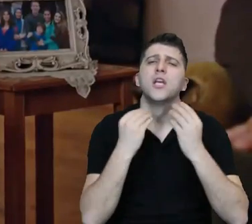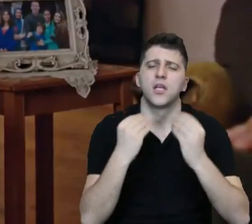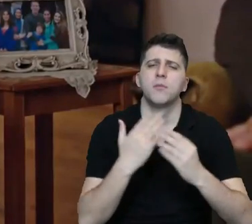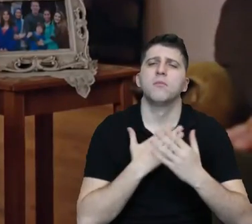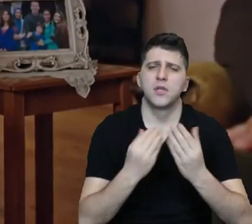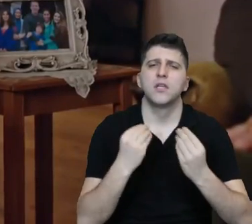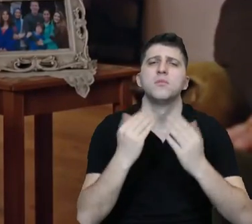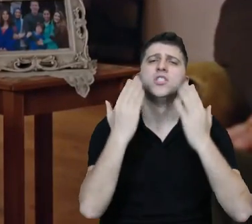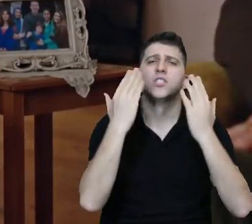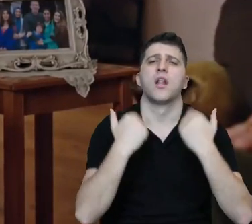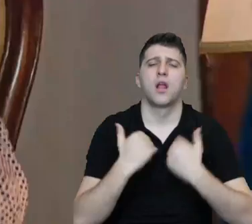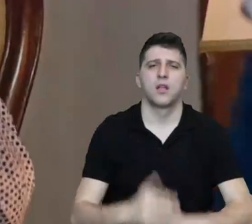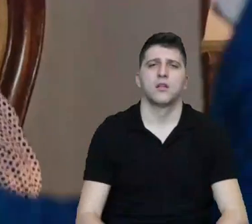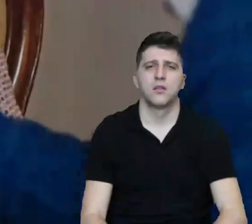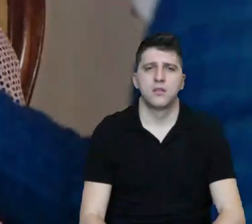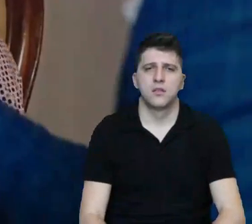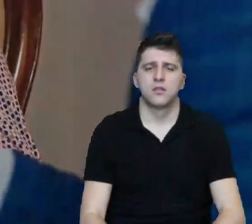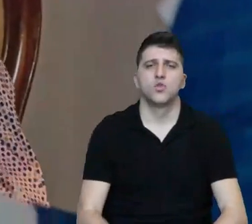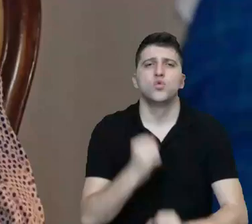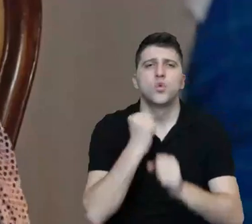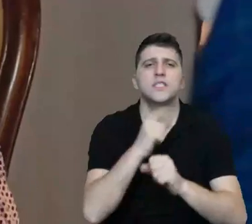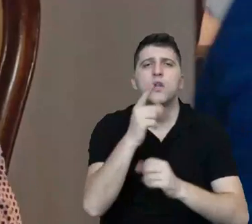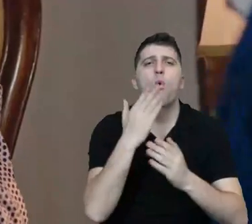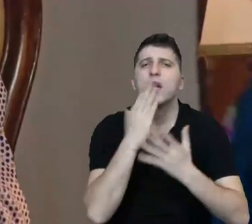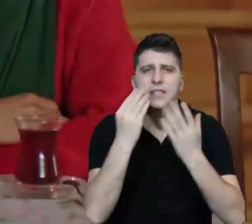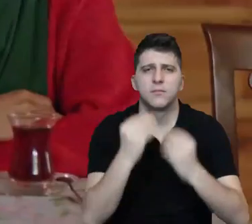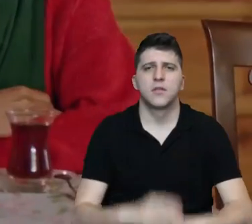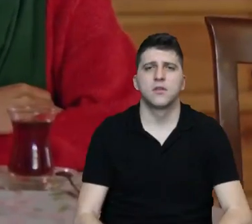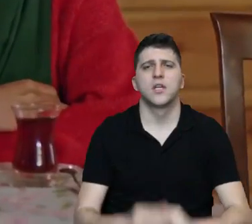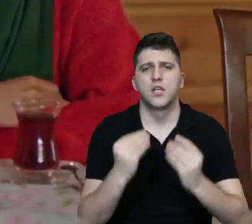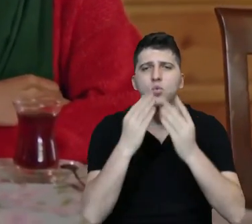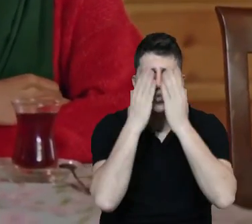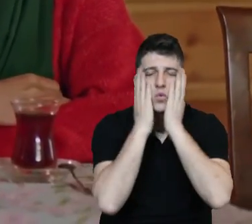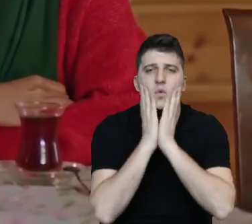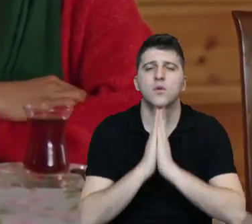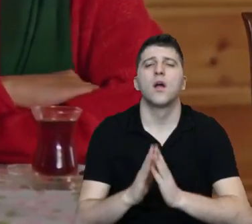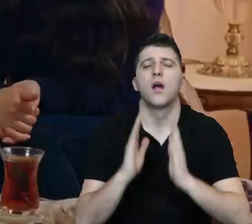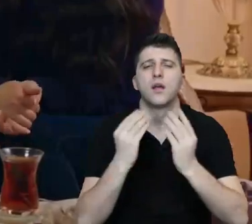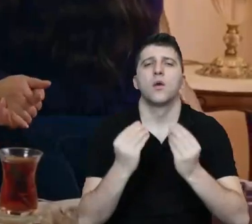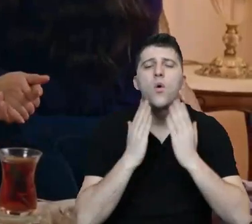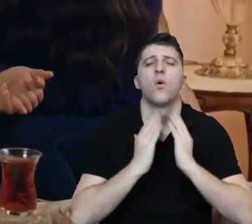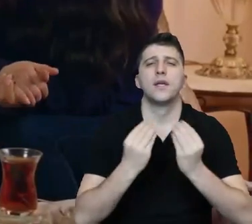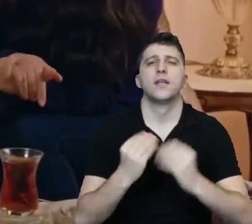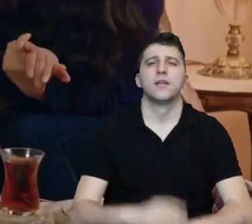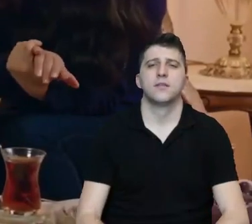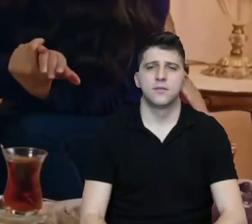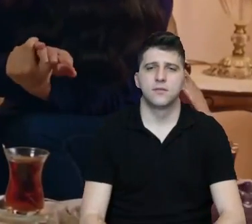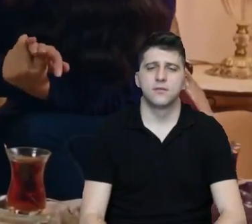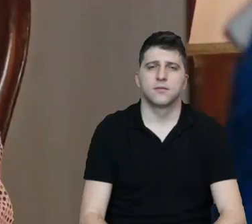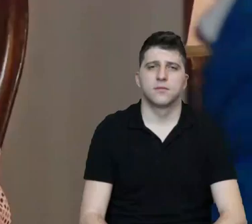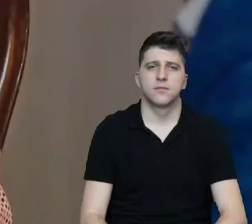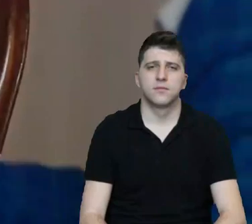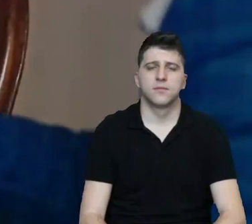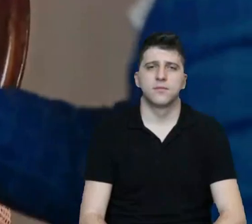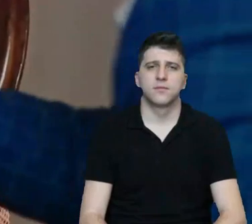İyiyim inşallah. Gökçe'cim, senin okul ne durumda canım? İyi çok şükür. Ah, ah. Yaşar konuşacak